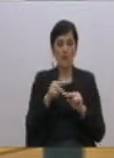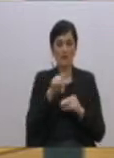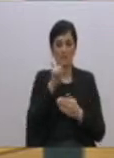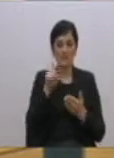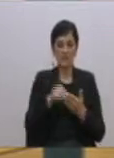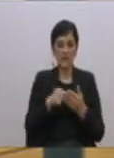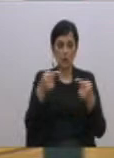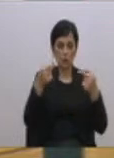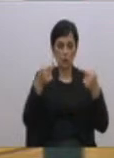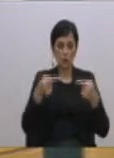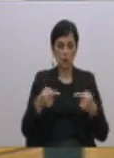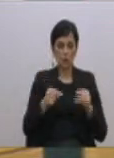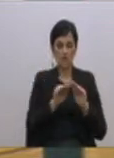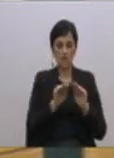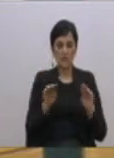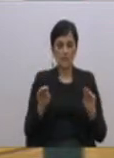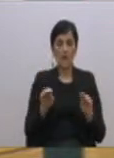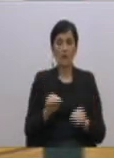საკითხები ზუსტდება.